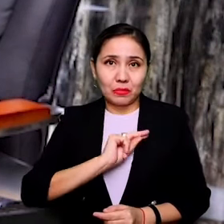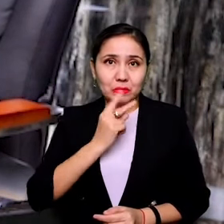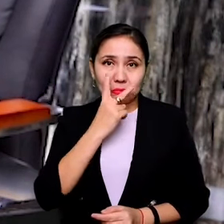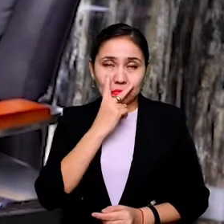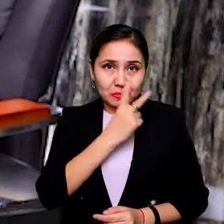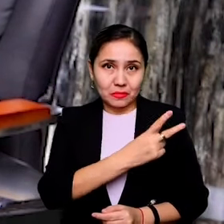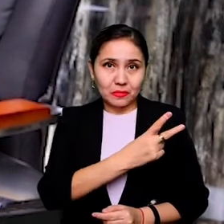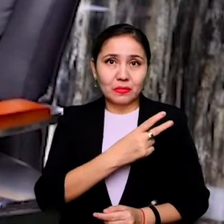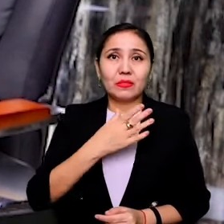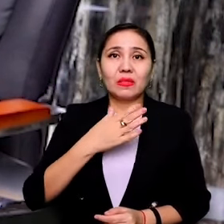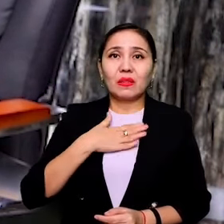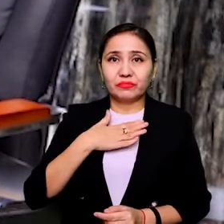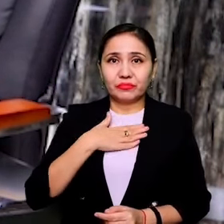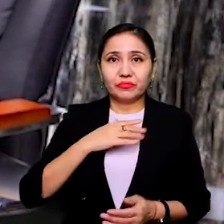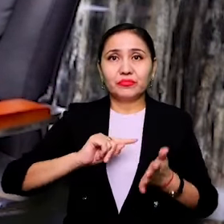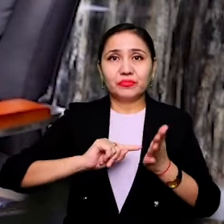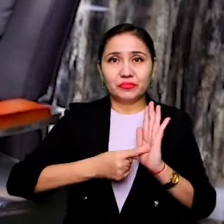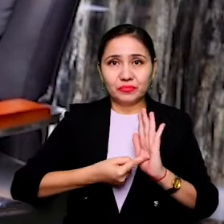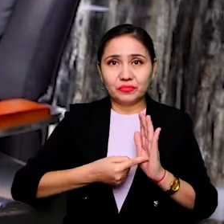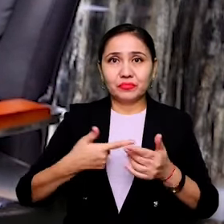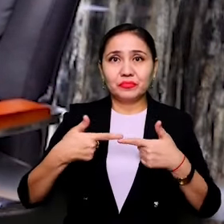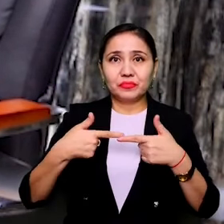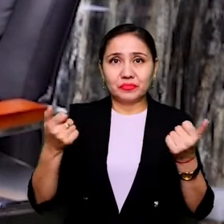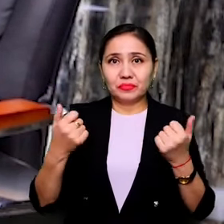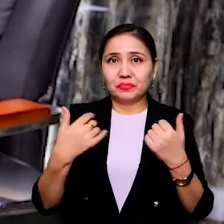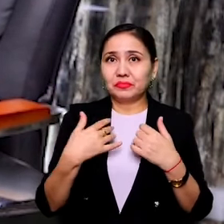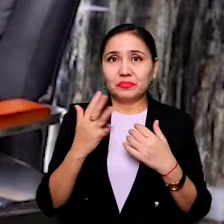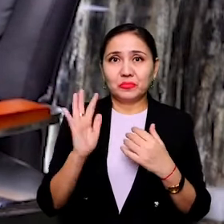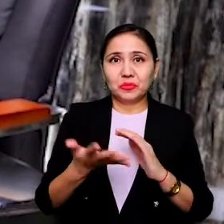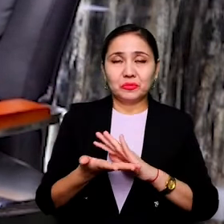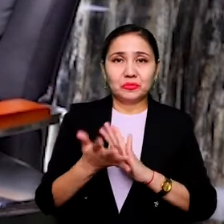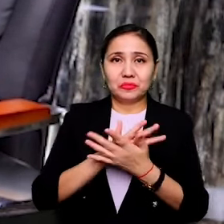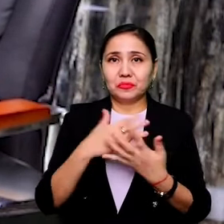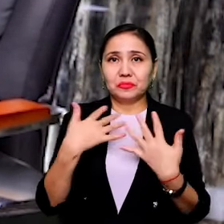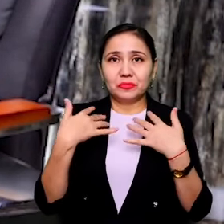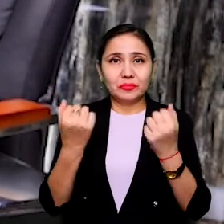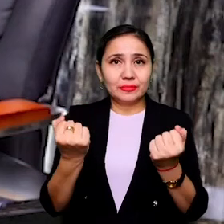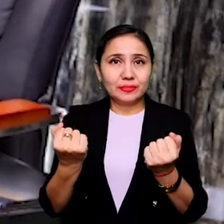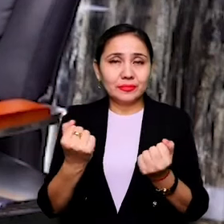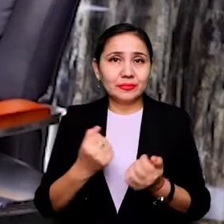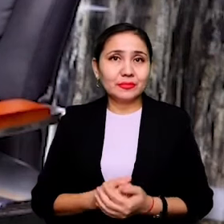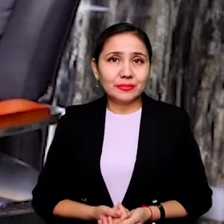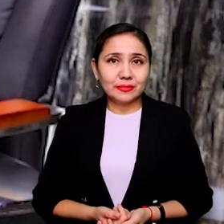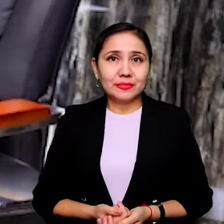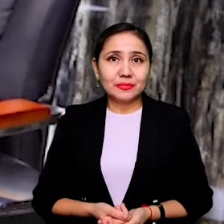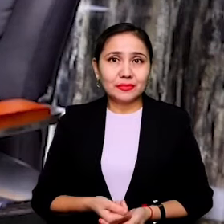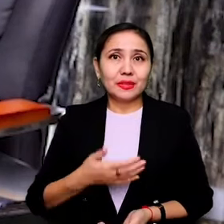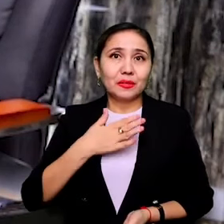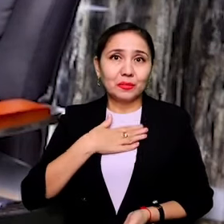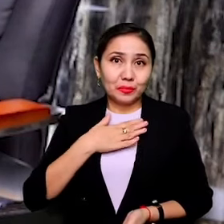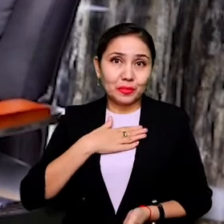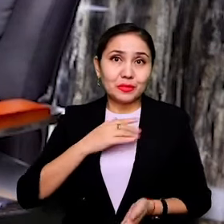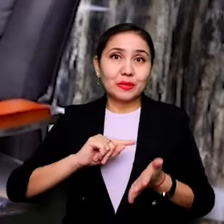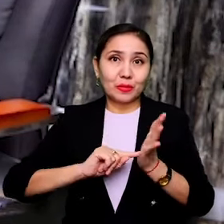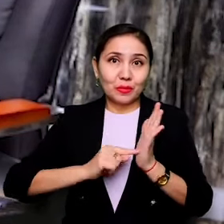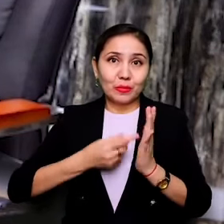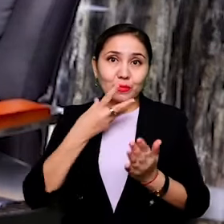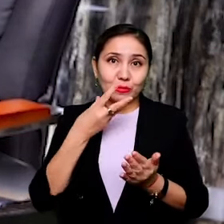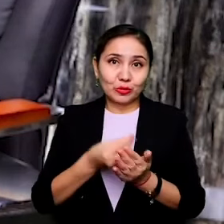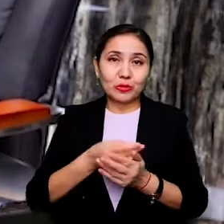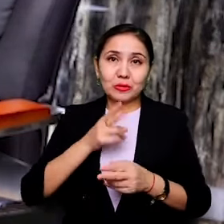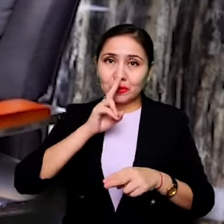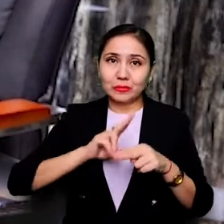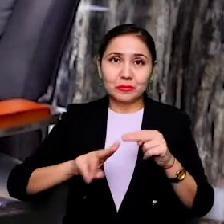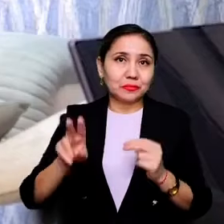ko'rsa, bizni mehmonxonamizdan aynib ketishlari mumkin. Biz mijozlarimizni